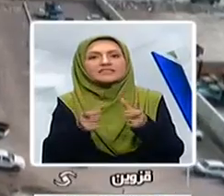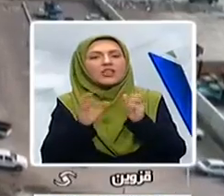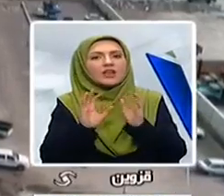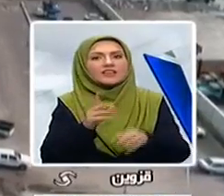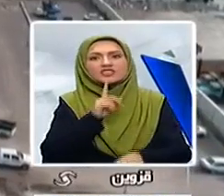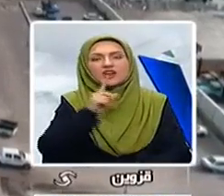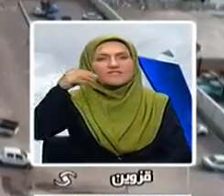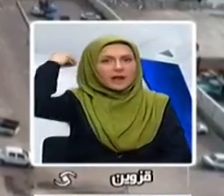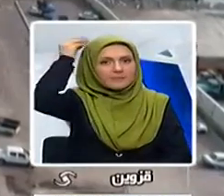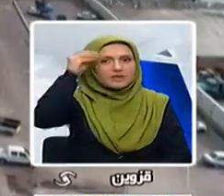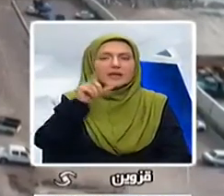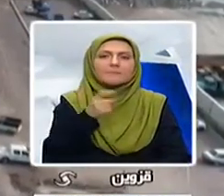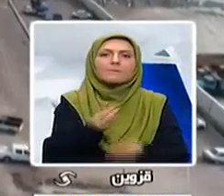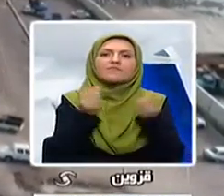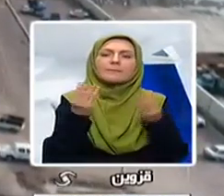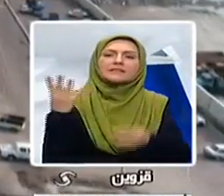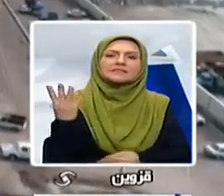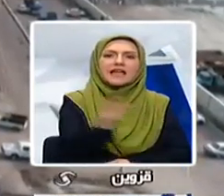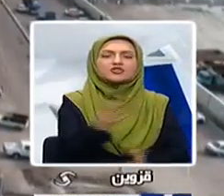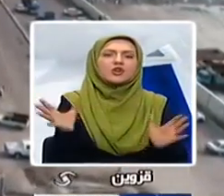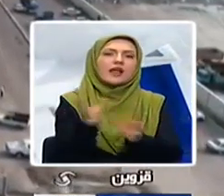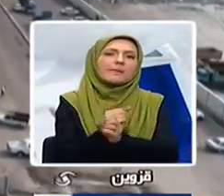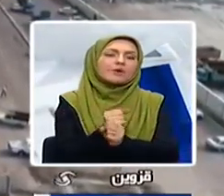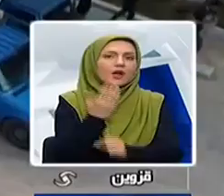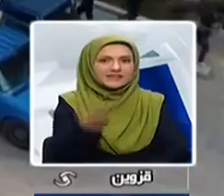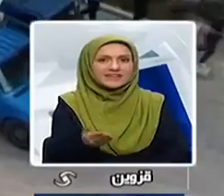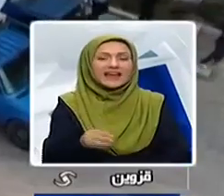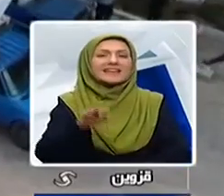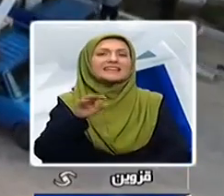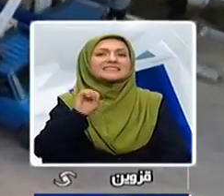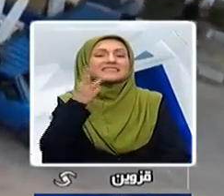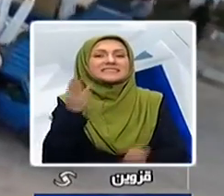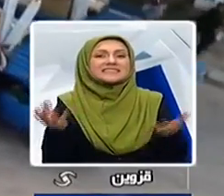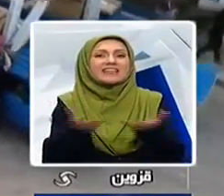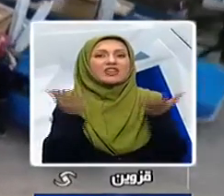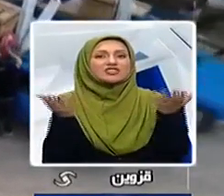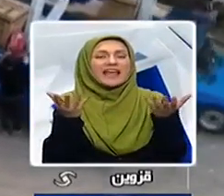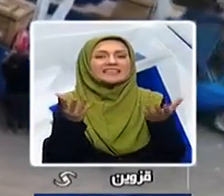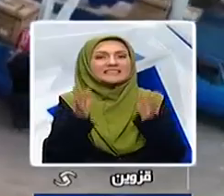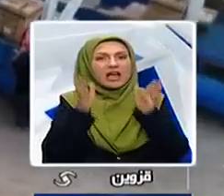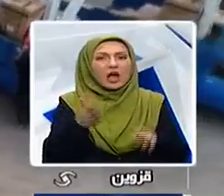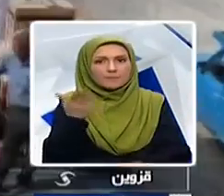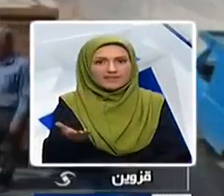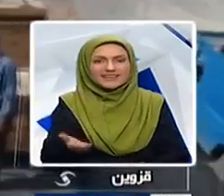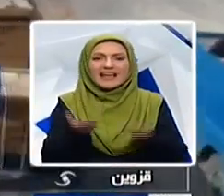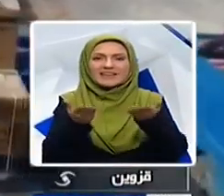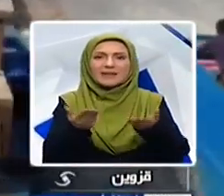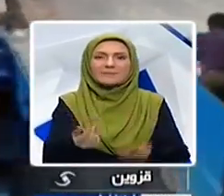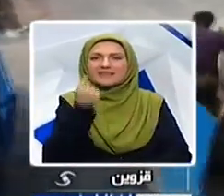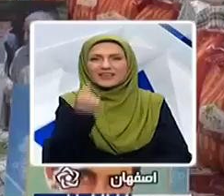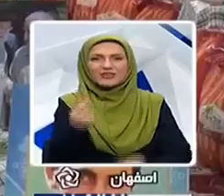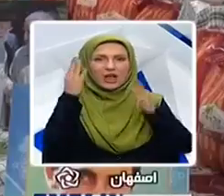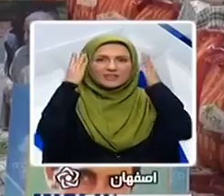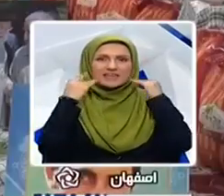و بهزیستی 300 فقره جهیزیه تدارک دیده و به نوعروسان اهدا می کند. برای تأمین این جهیزیه ها 6 میلیارد تومان